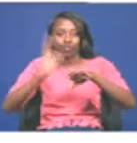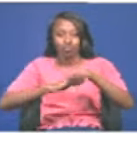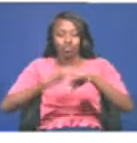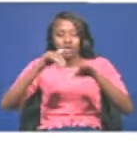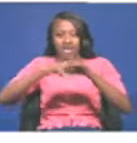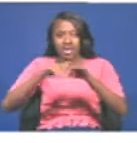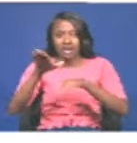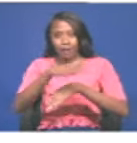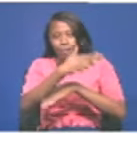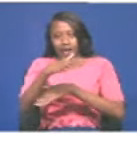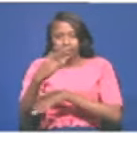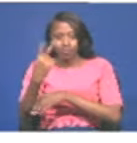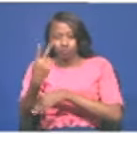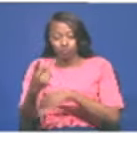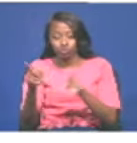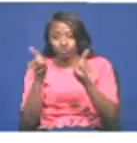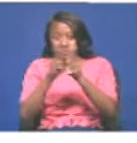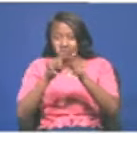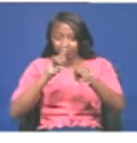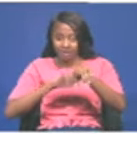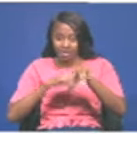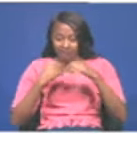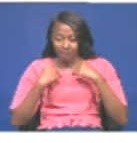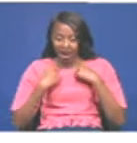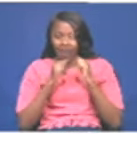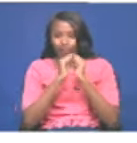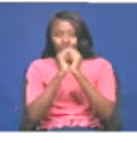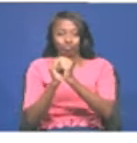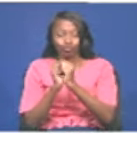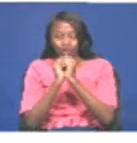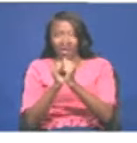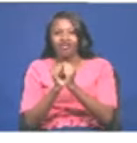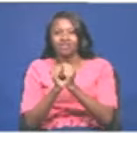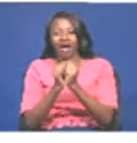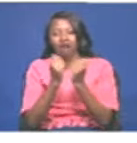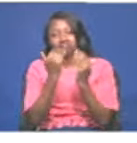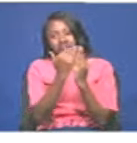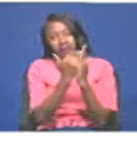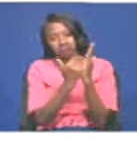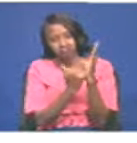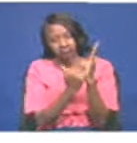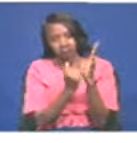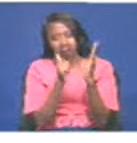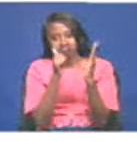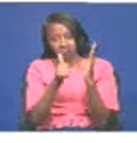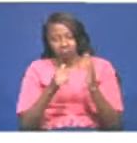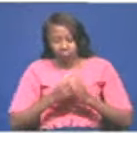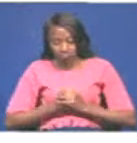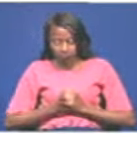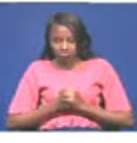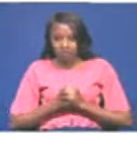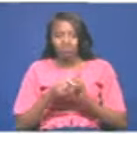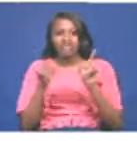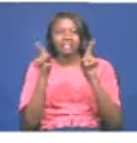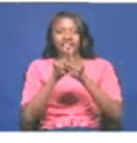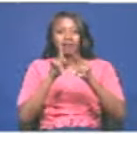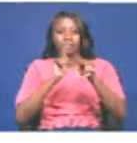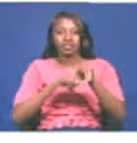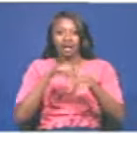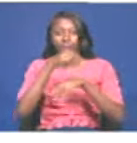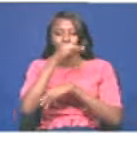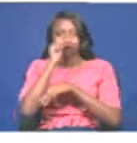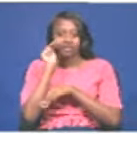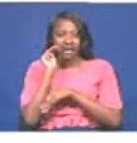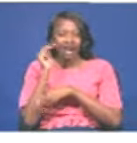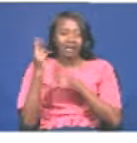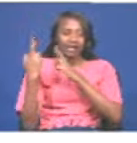kufanikisha ushirikishi baina ya wizara mbalimbali na vile vile mipango. Mudavadi vile vile atakuwa majukumu yake